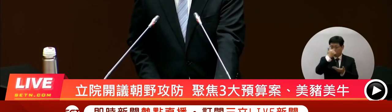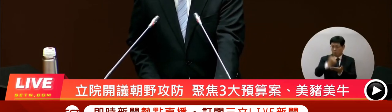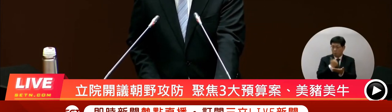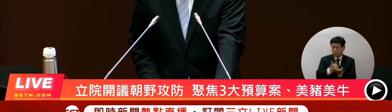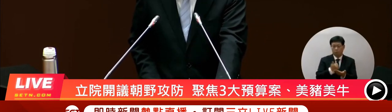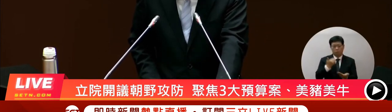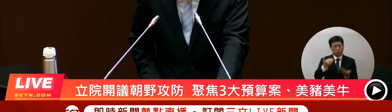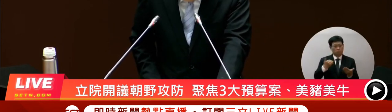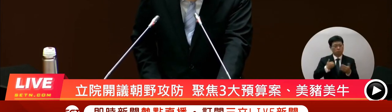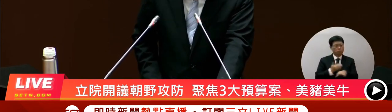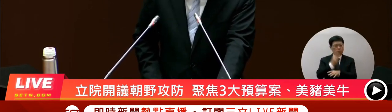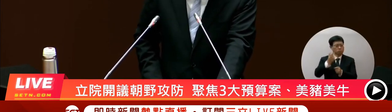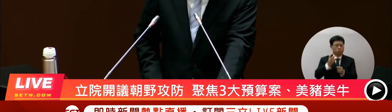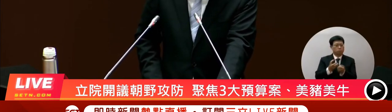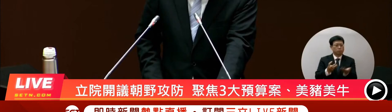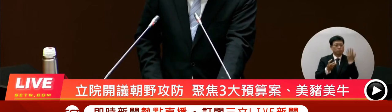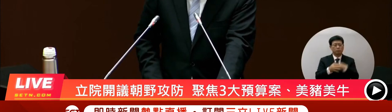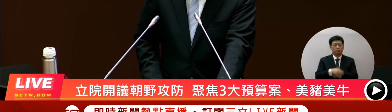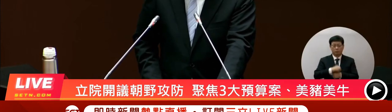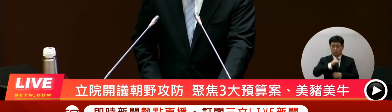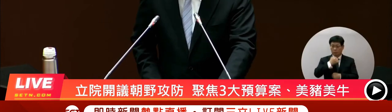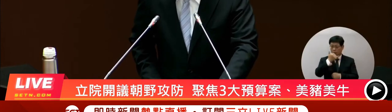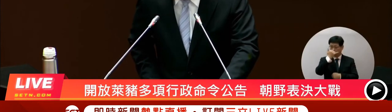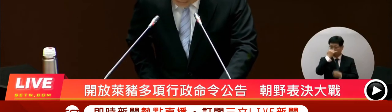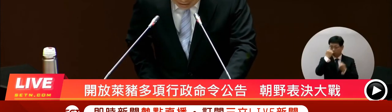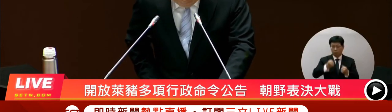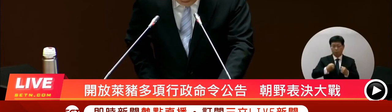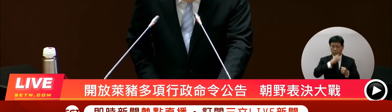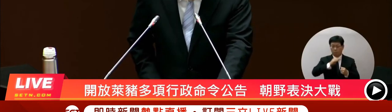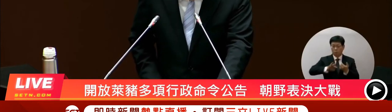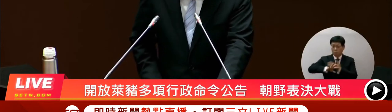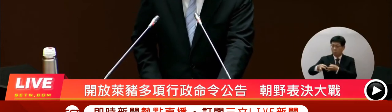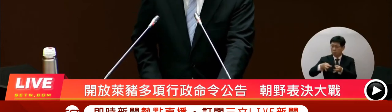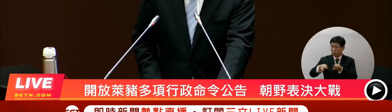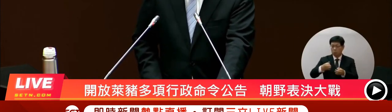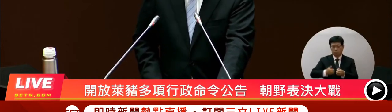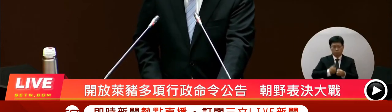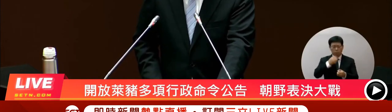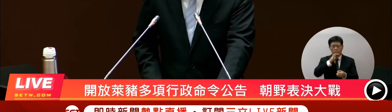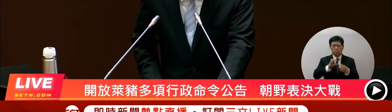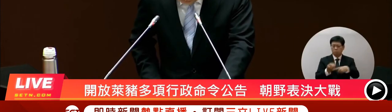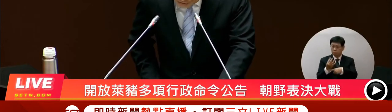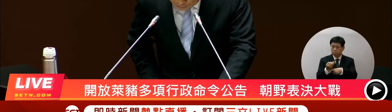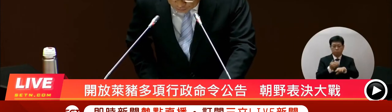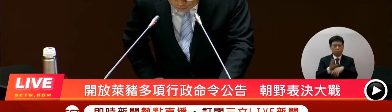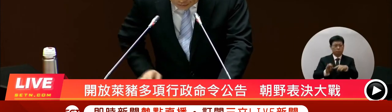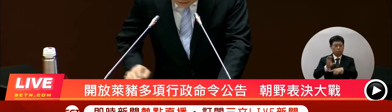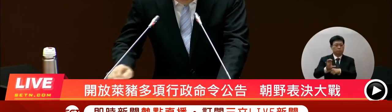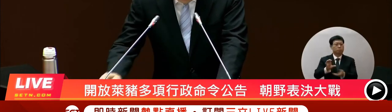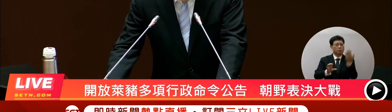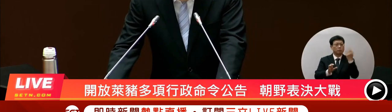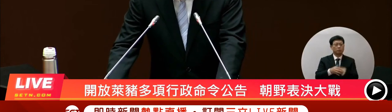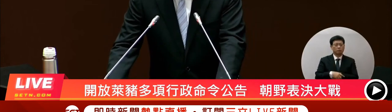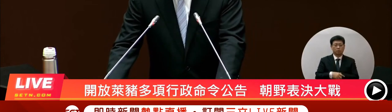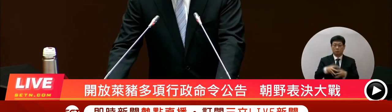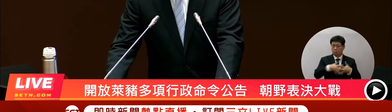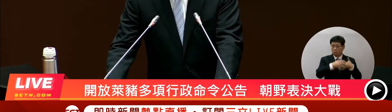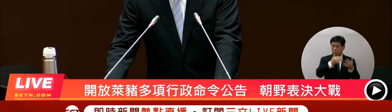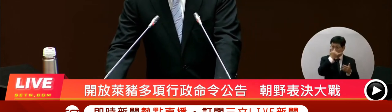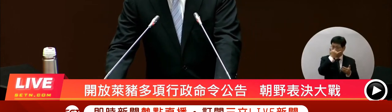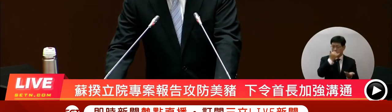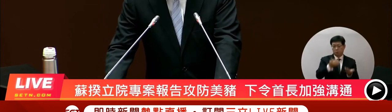过30年，台湾猪在市场占的比例超过90%，而美猪